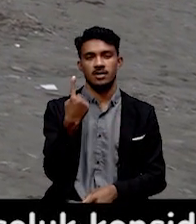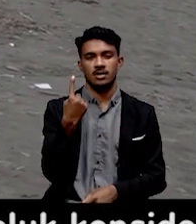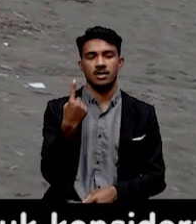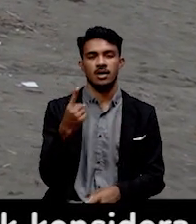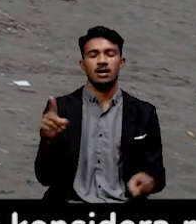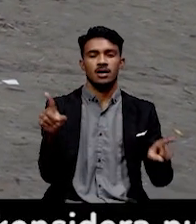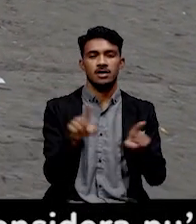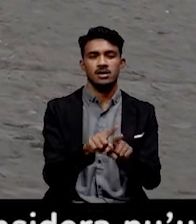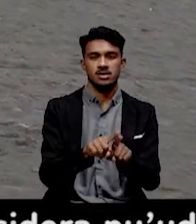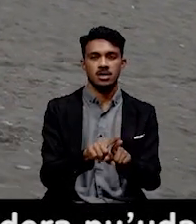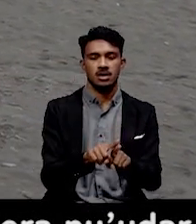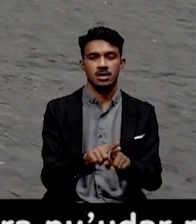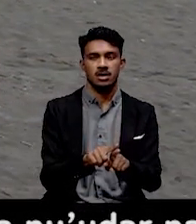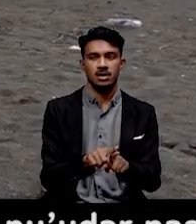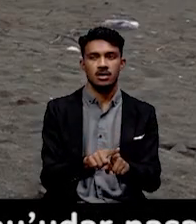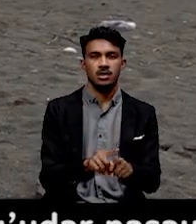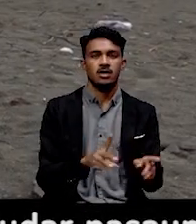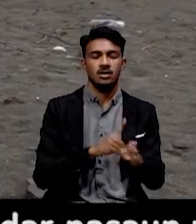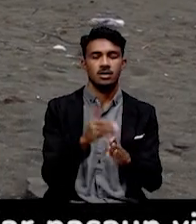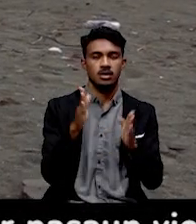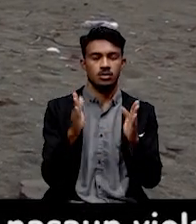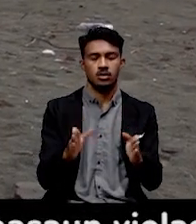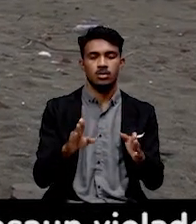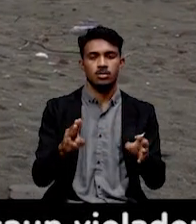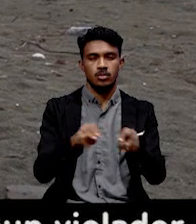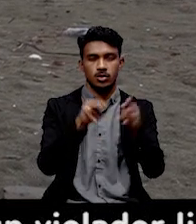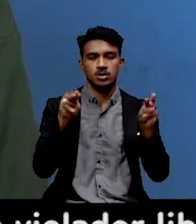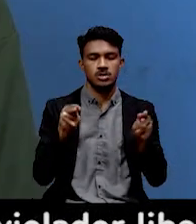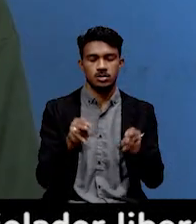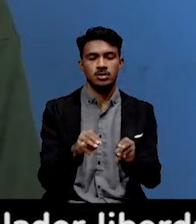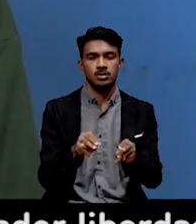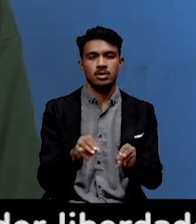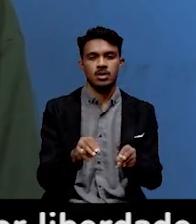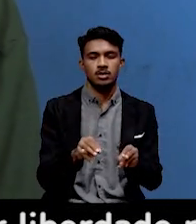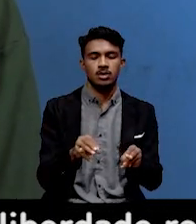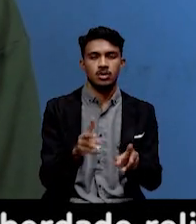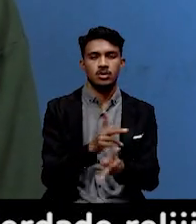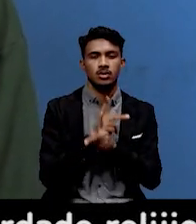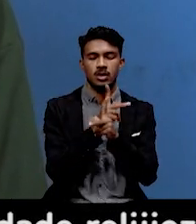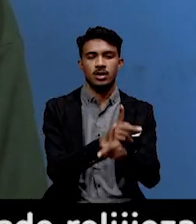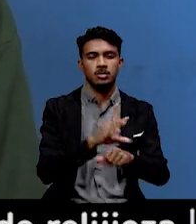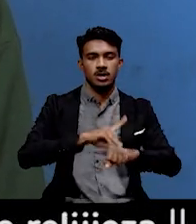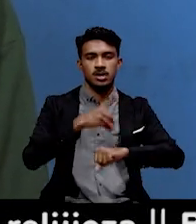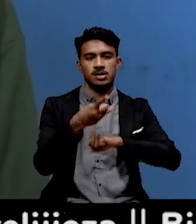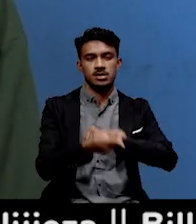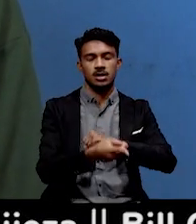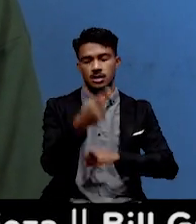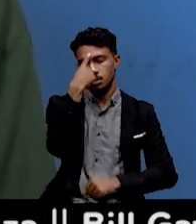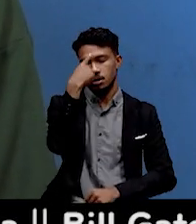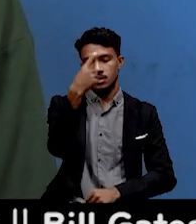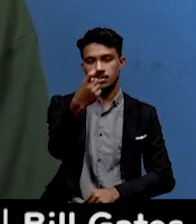Nudar autoridade konsisten ba antisipasi disaster naturais tambah